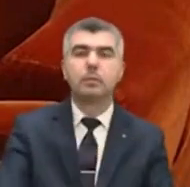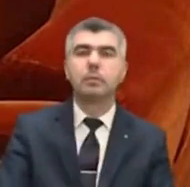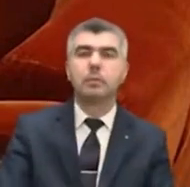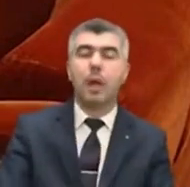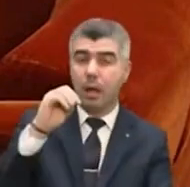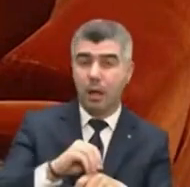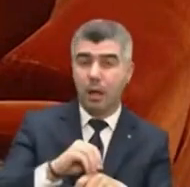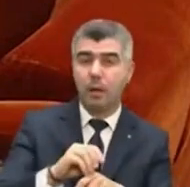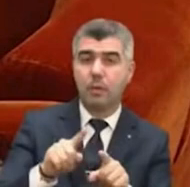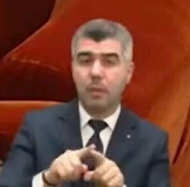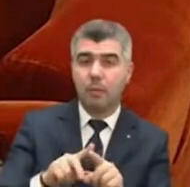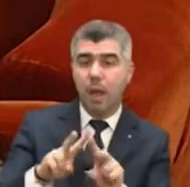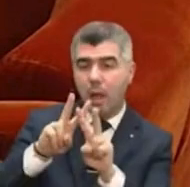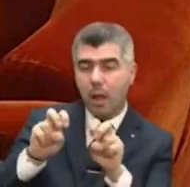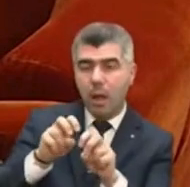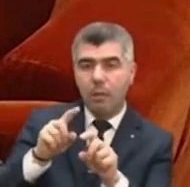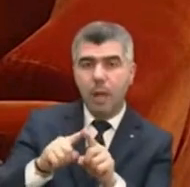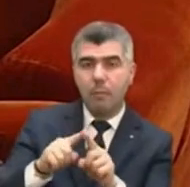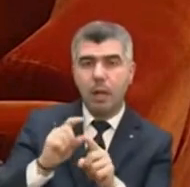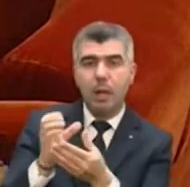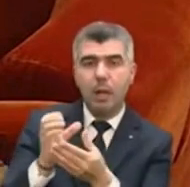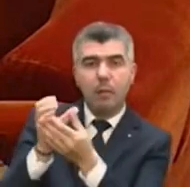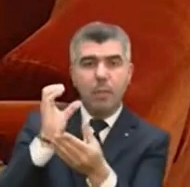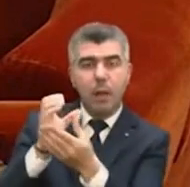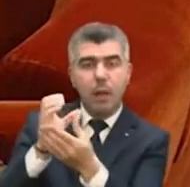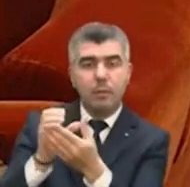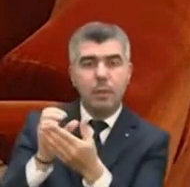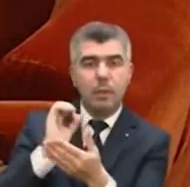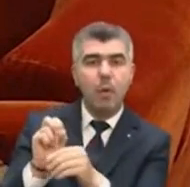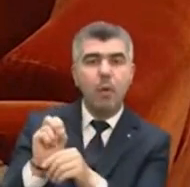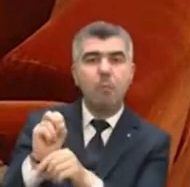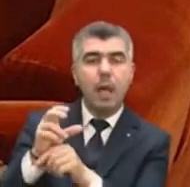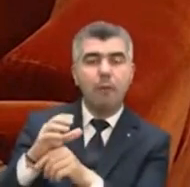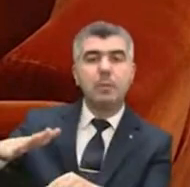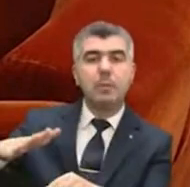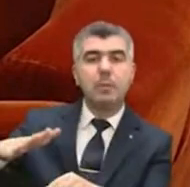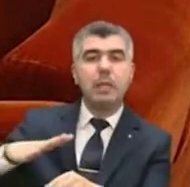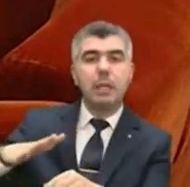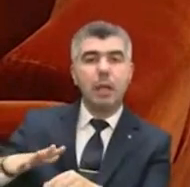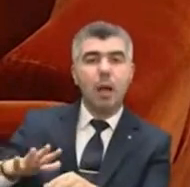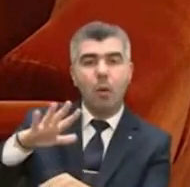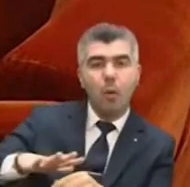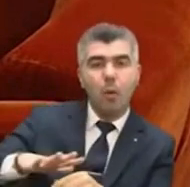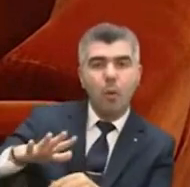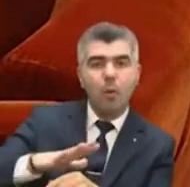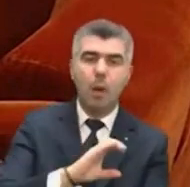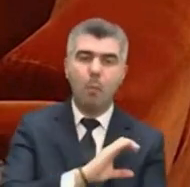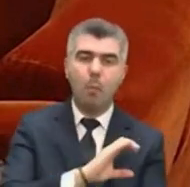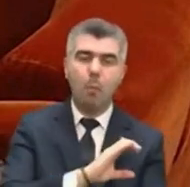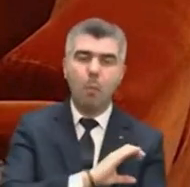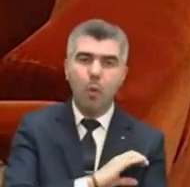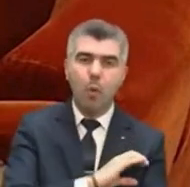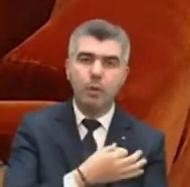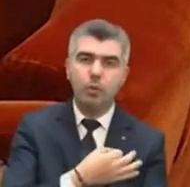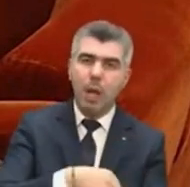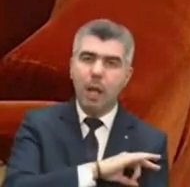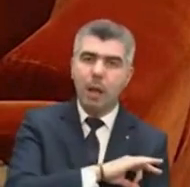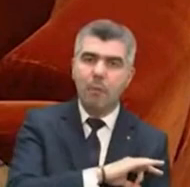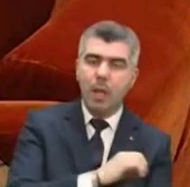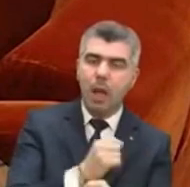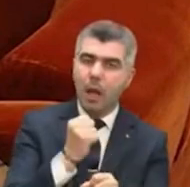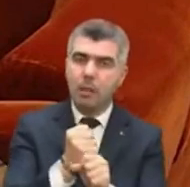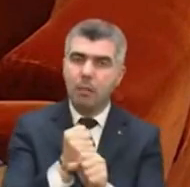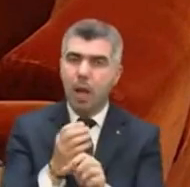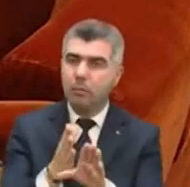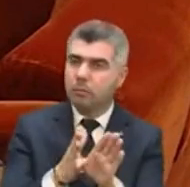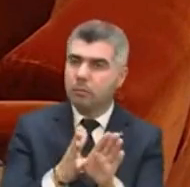تيتم تعزيز وتشديد عملية المراقبة على حافلات النقل العمومي للمسافرين ما بين المدن من طرف جميع الأجهزة المعنية على طول الشبكة الطرقية. ومن